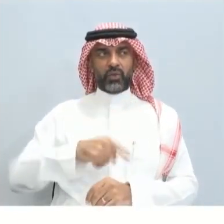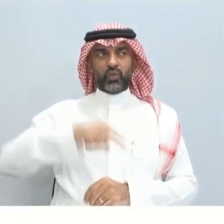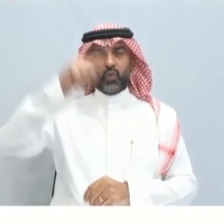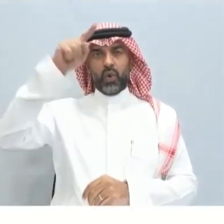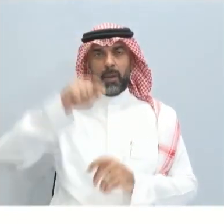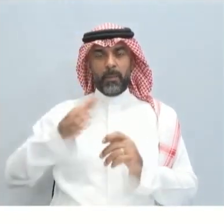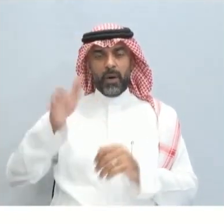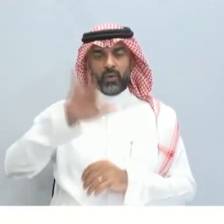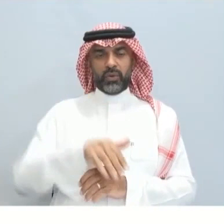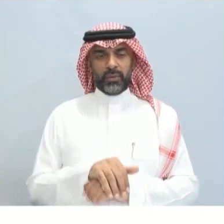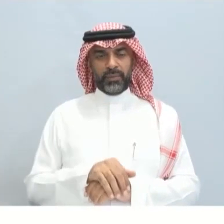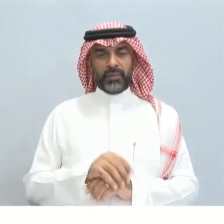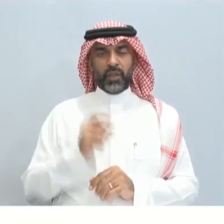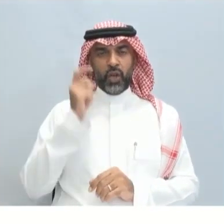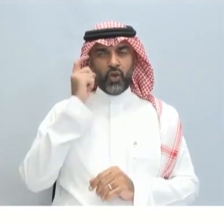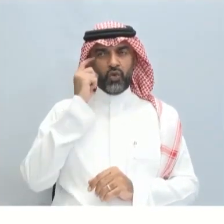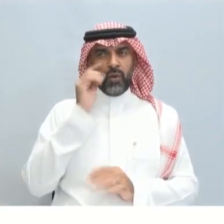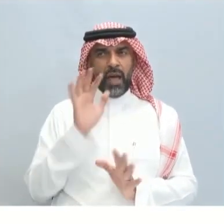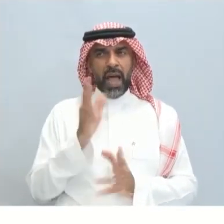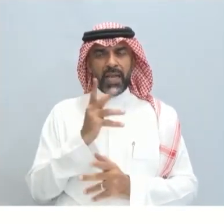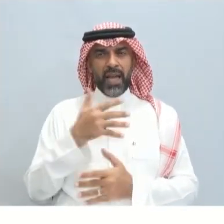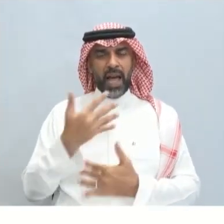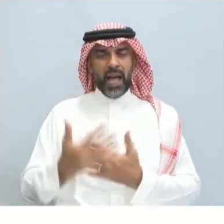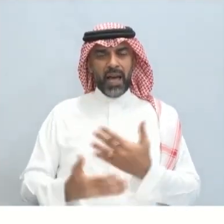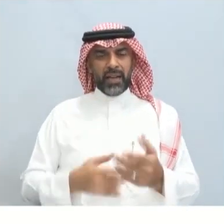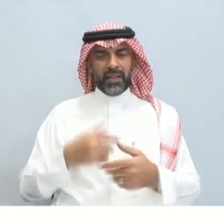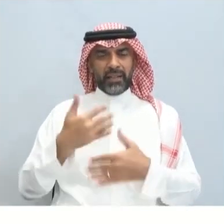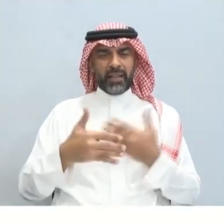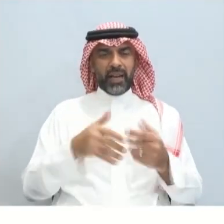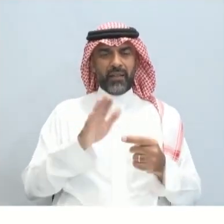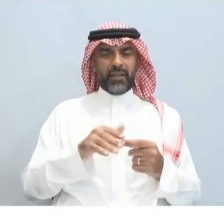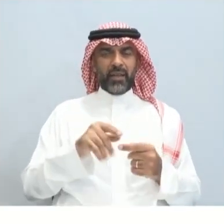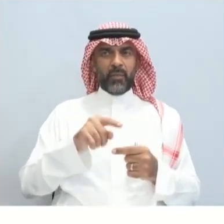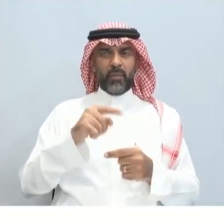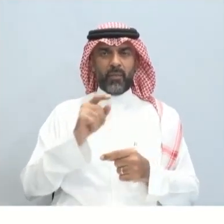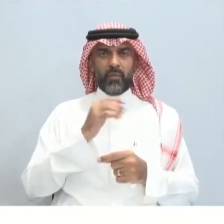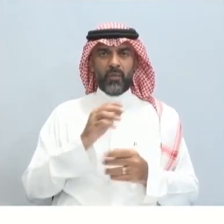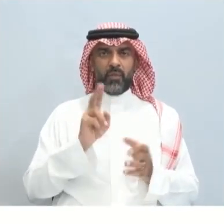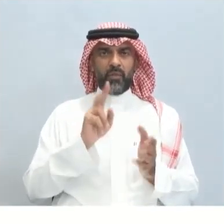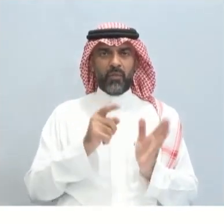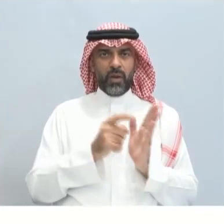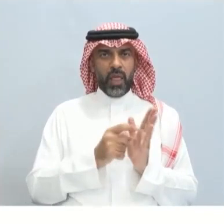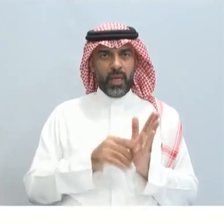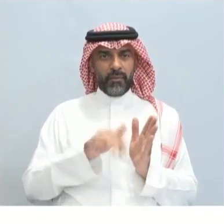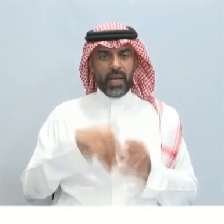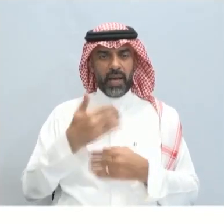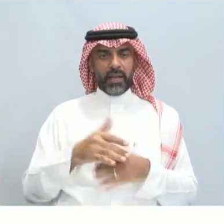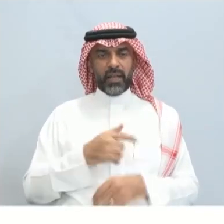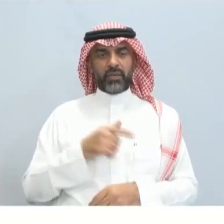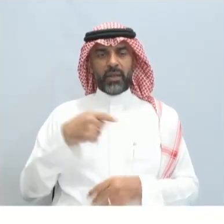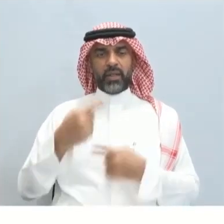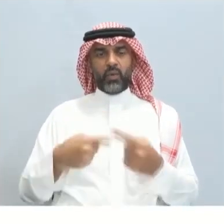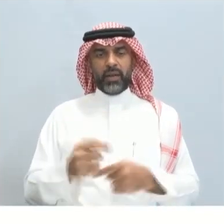الموجي تعرف اي حركه تتحرك في دوره منتظمه بالحركه الدوريه عدد